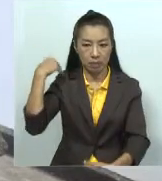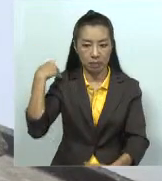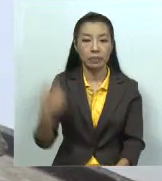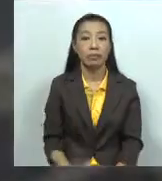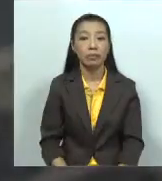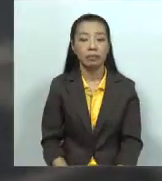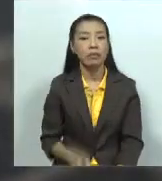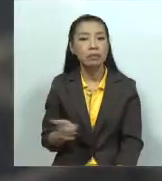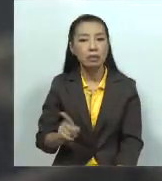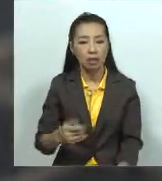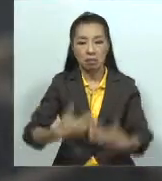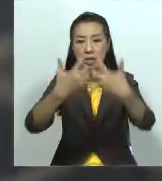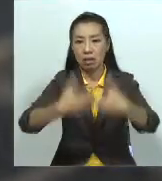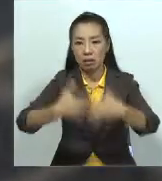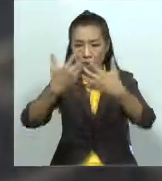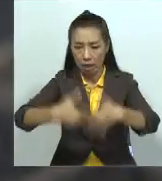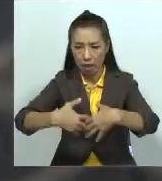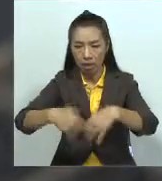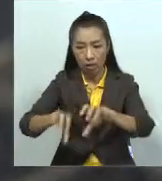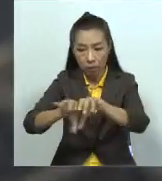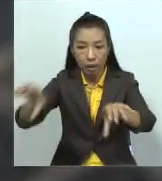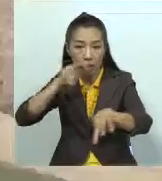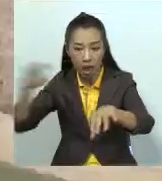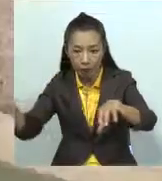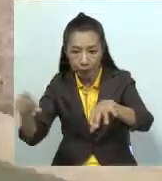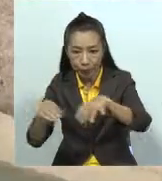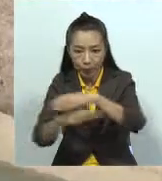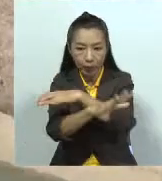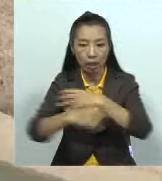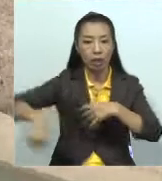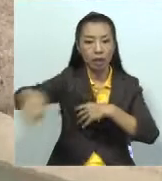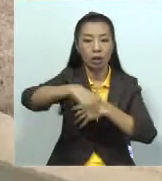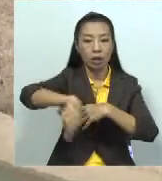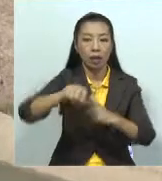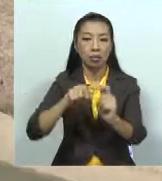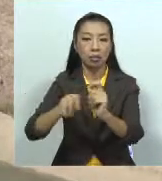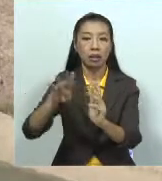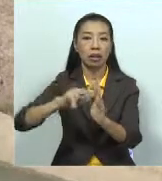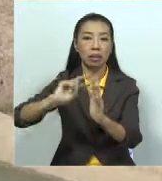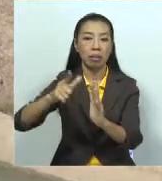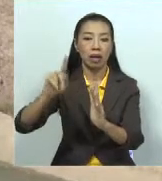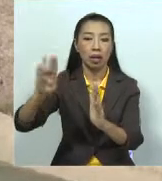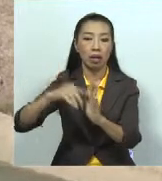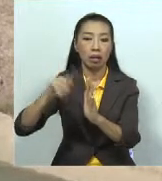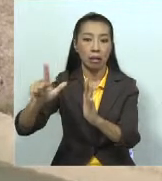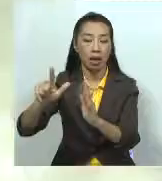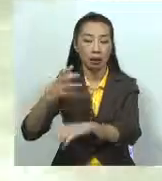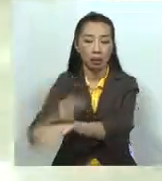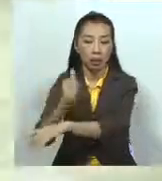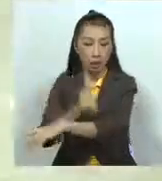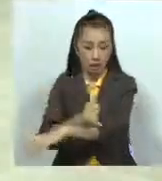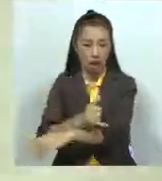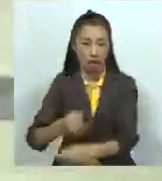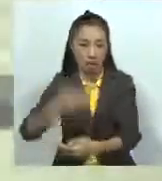จ้าหน้าที่เปิดเครื่องสูบน้ำสถานีสูบน้ำที่4ตำบลกบเจาอำเภอบางบานจังหวัดพระนครศรีอยุธยาเข้าพื้นที่การเกษตรราว 6,000